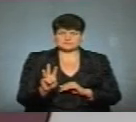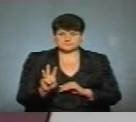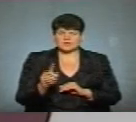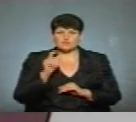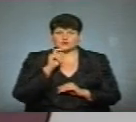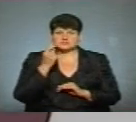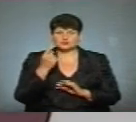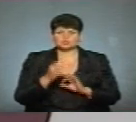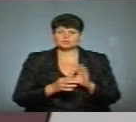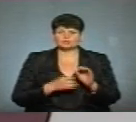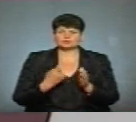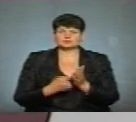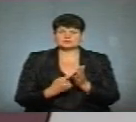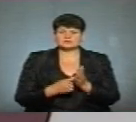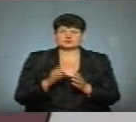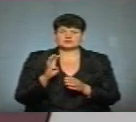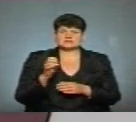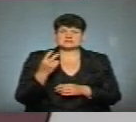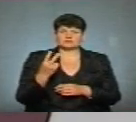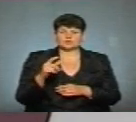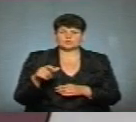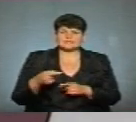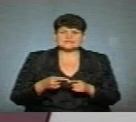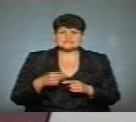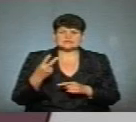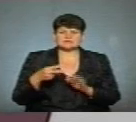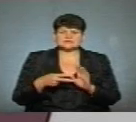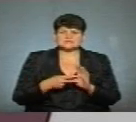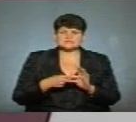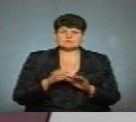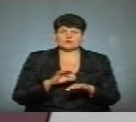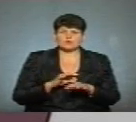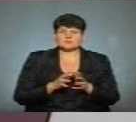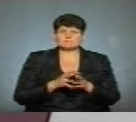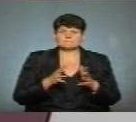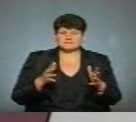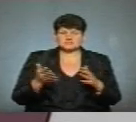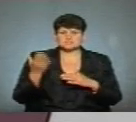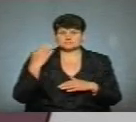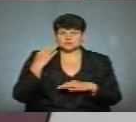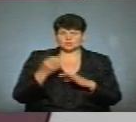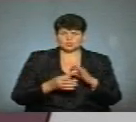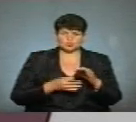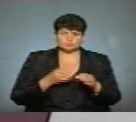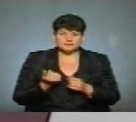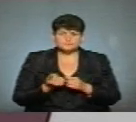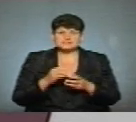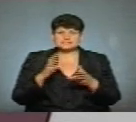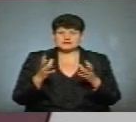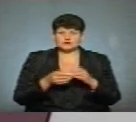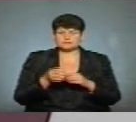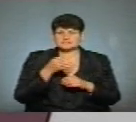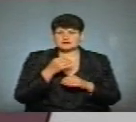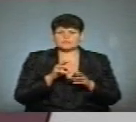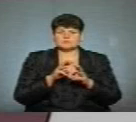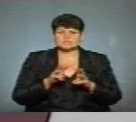добу коронавірус підтвердили в 402 людей. Це на 27 хворих більше, аніж минулої доби. Загалом, як повідомив міністр